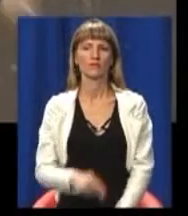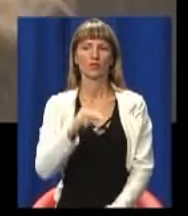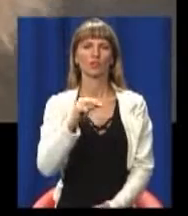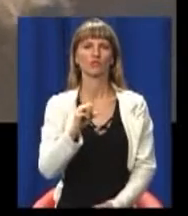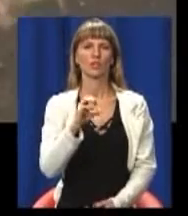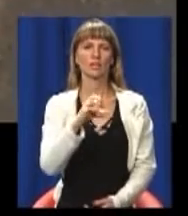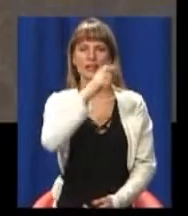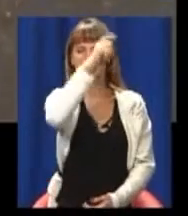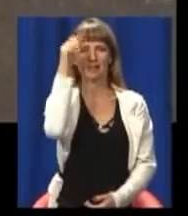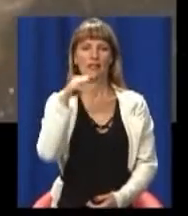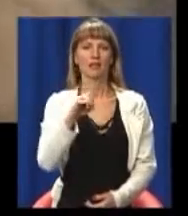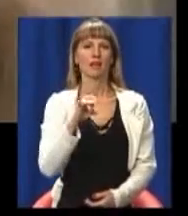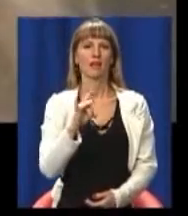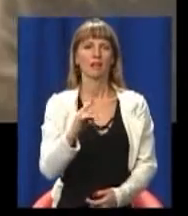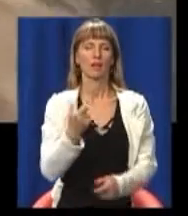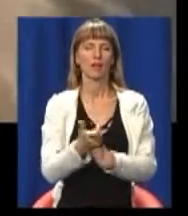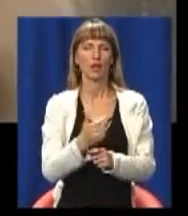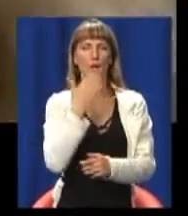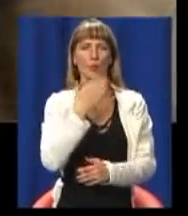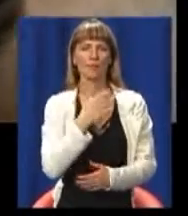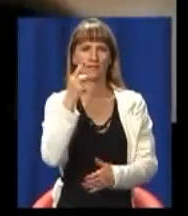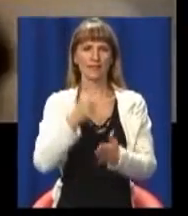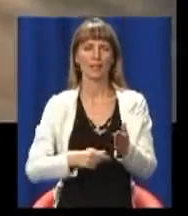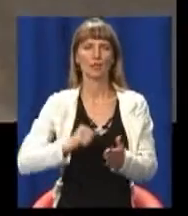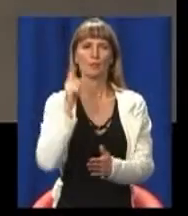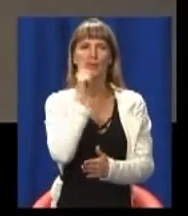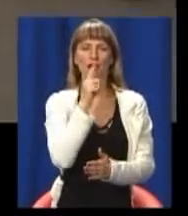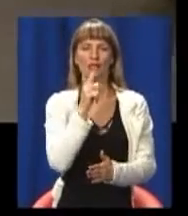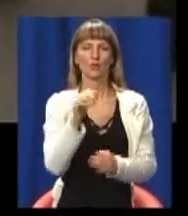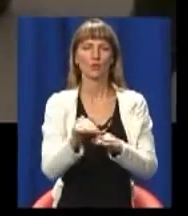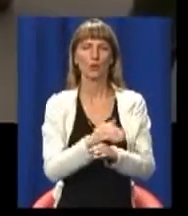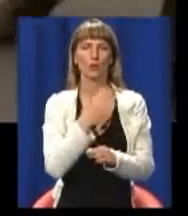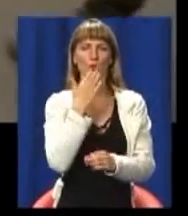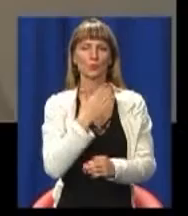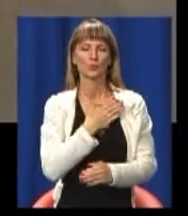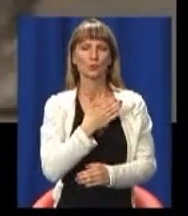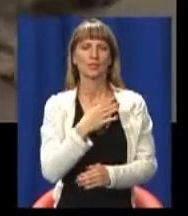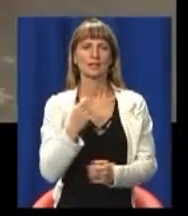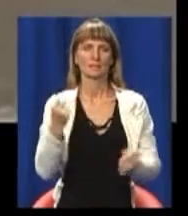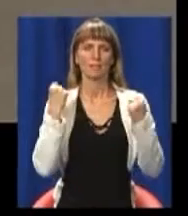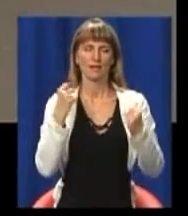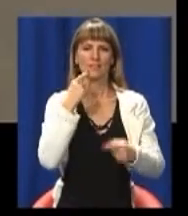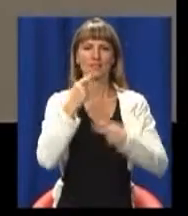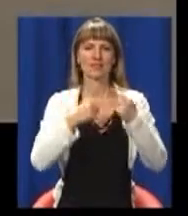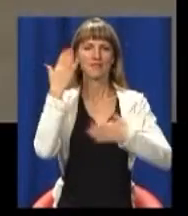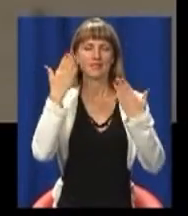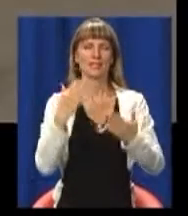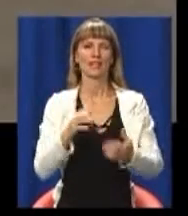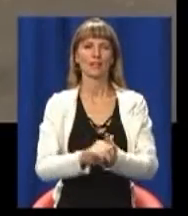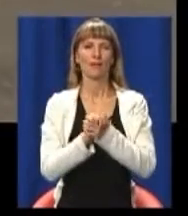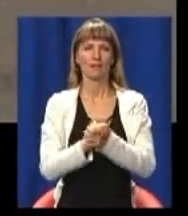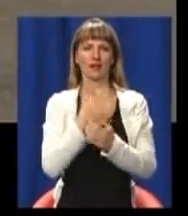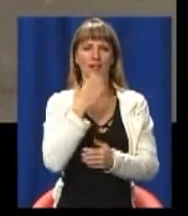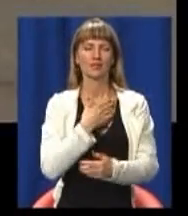Чеський тер'єр – це люблячий і вірний друг. Маленький, добродушний і спортивний, він завжди веселий і товариський. Незважаючи на те,